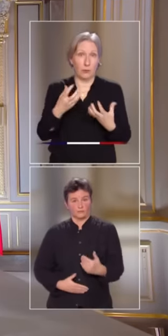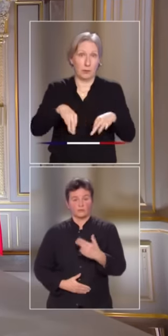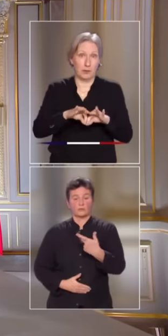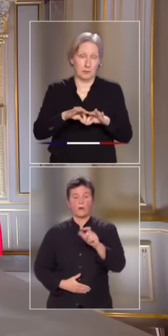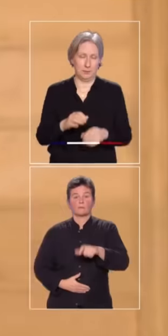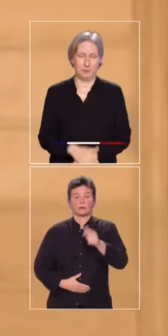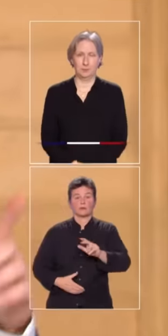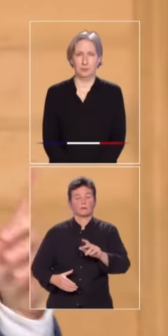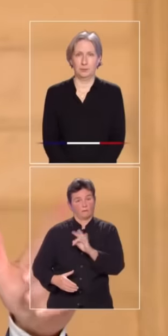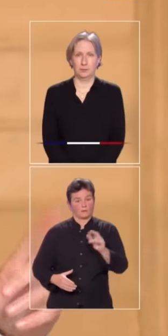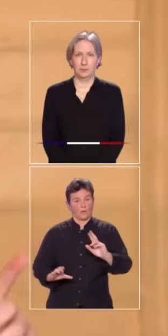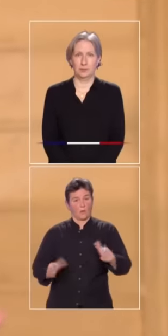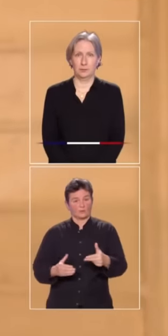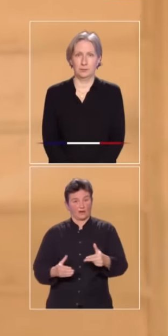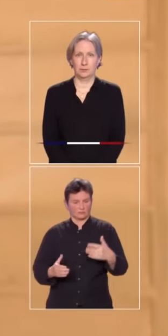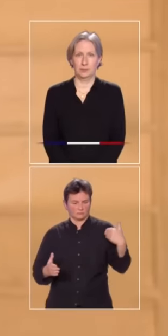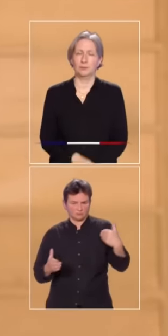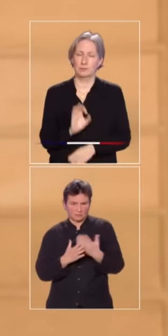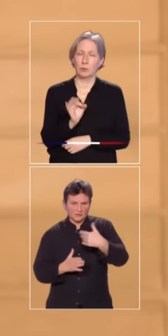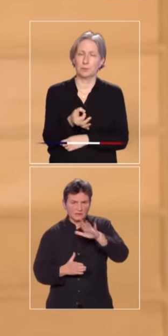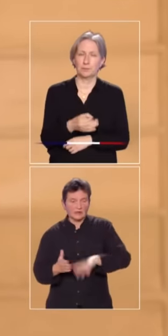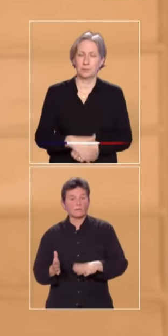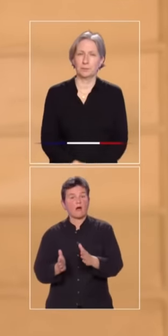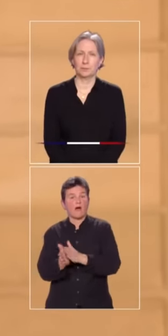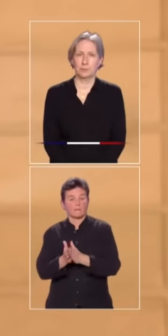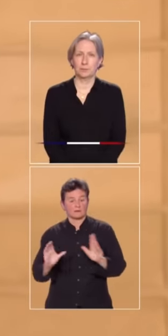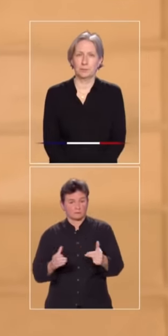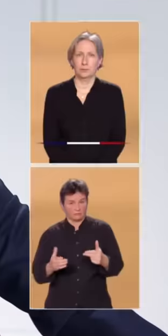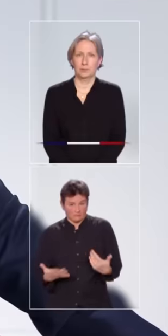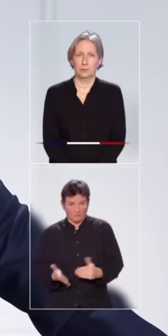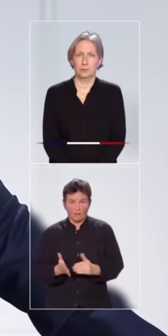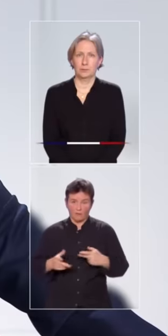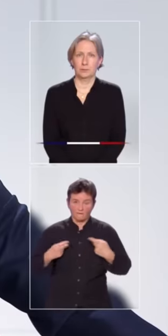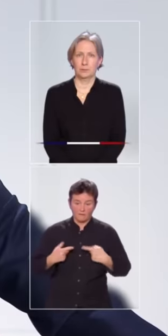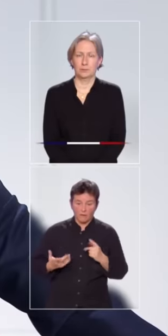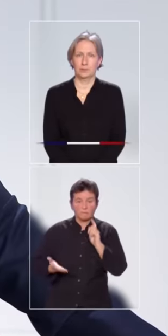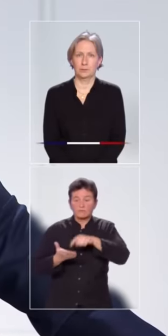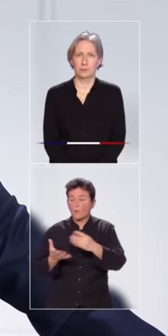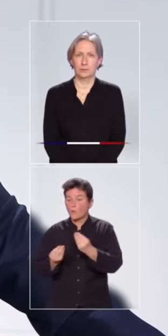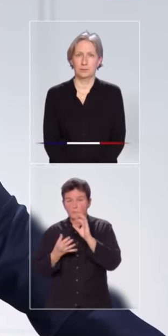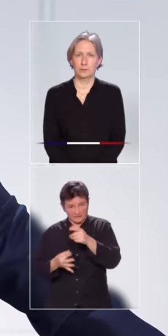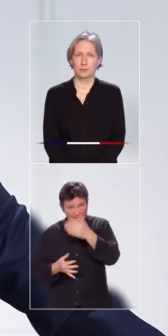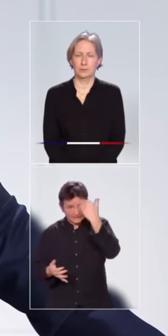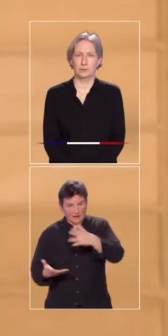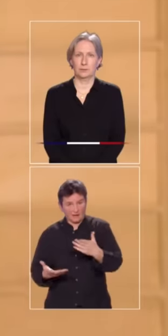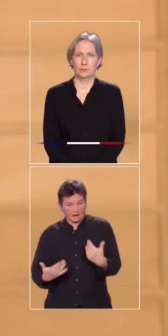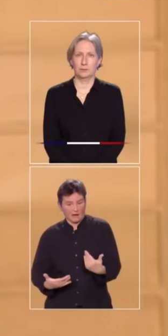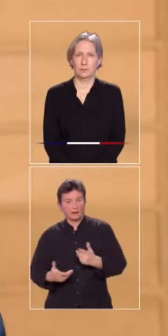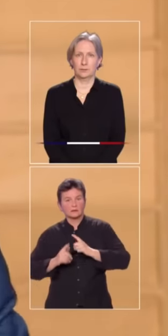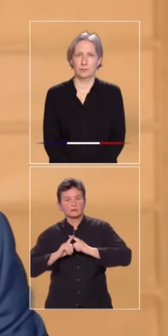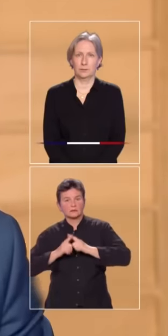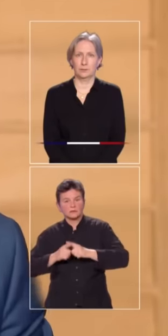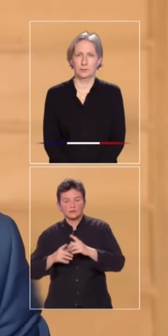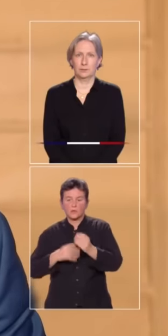otages français détenus par le Hamas depuis plus de 5 mois. Oui. Sont-ils vivants? Savez-vous où ils sont? Êtes-vous en négociation ou